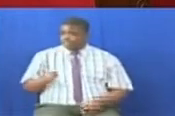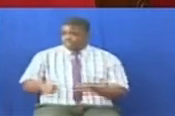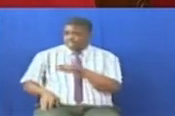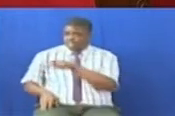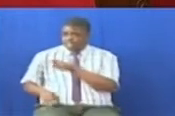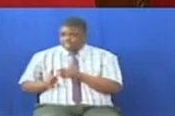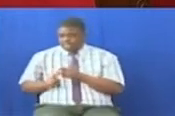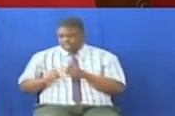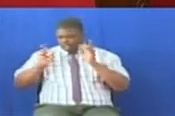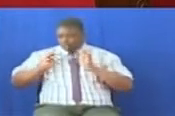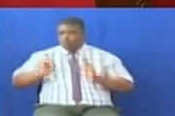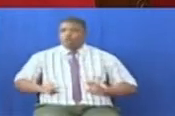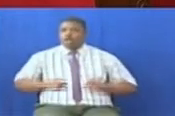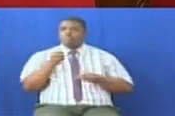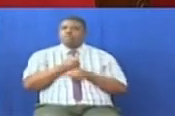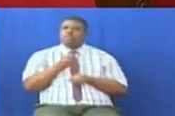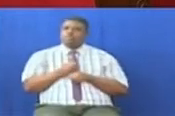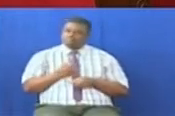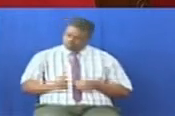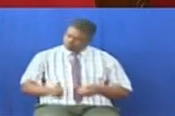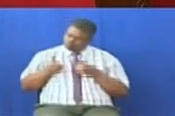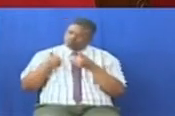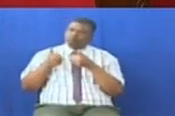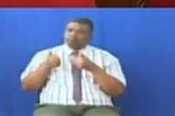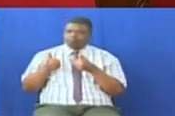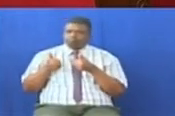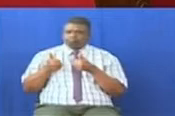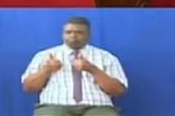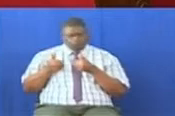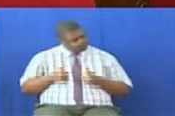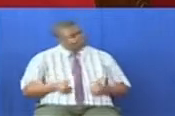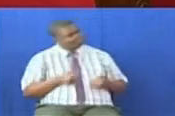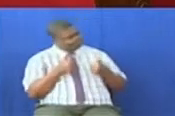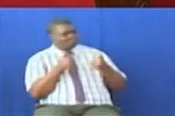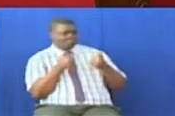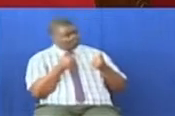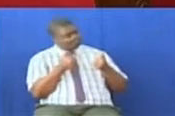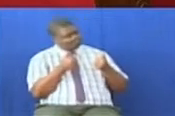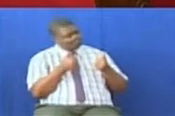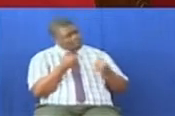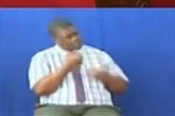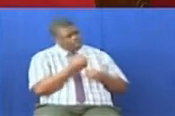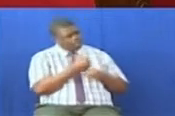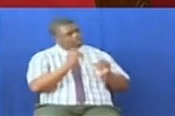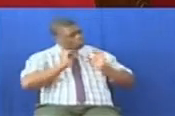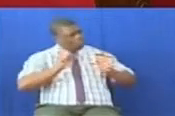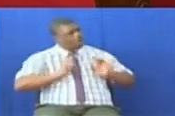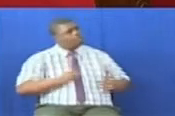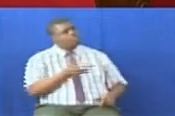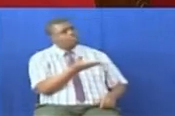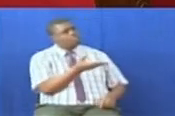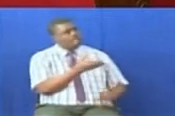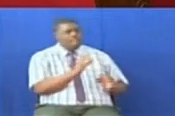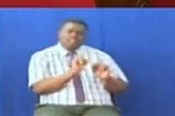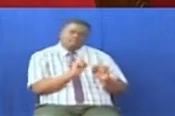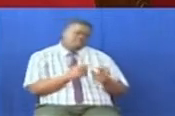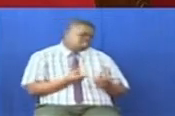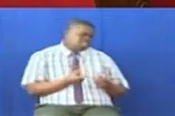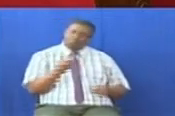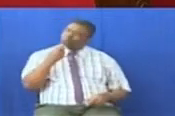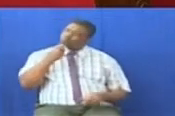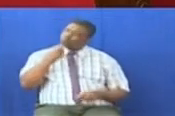madiwani wamekuwa wakifanya kazi nzuri sana. Na wamekuwa wakikosa stahiki zao, posho